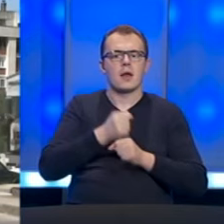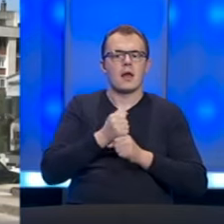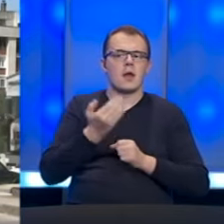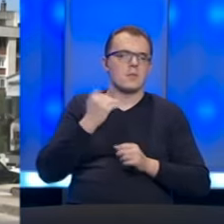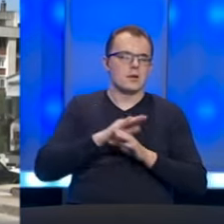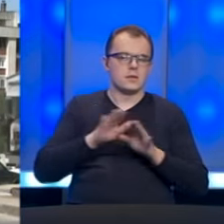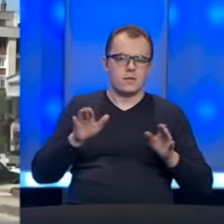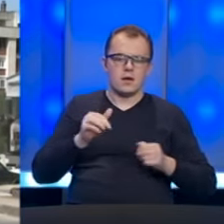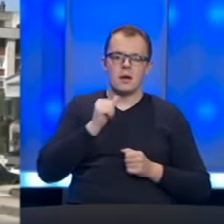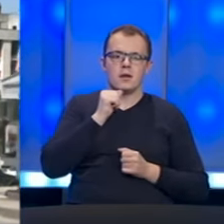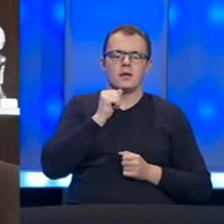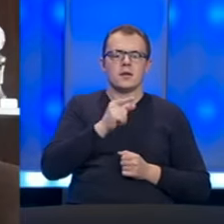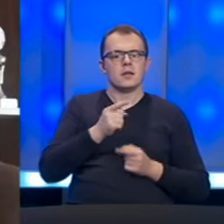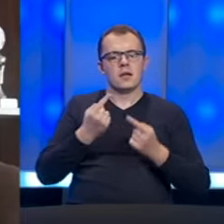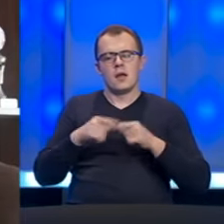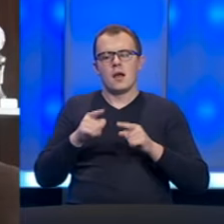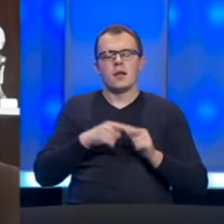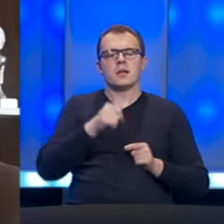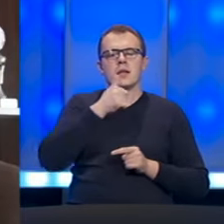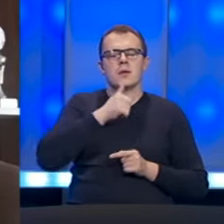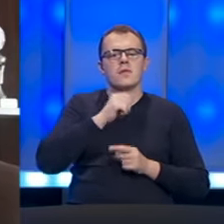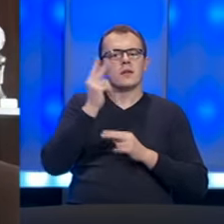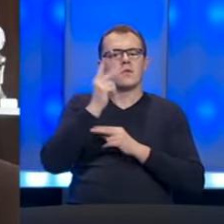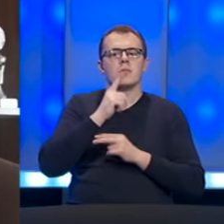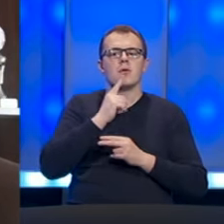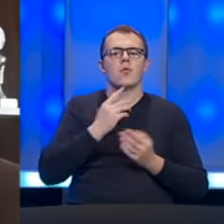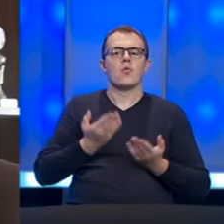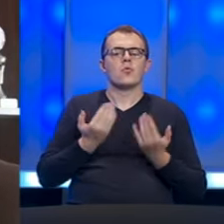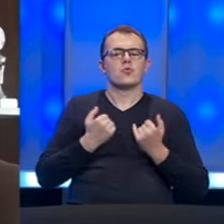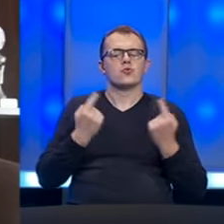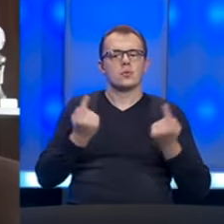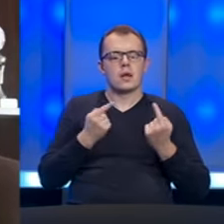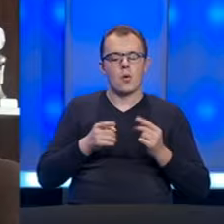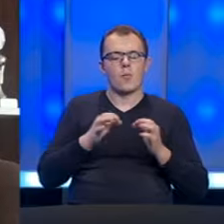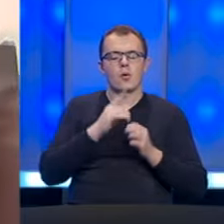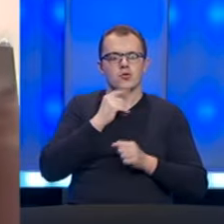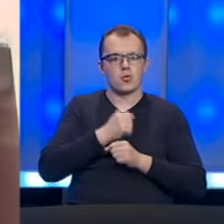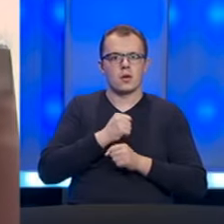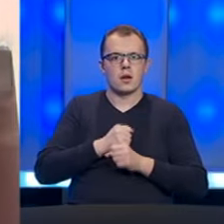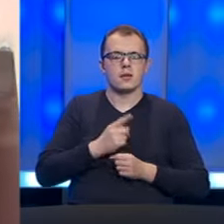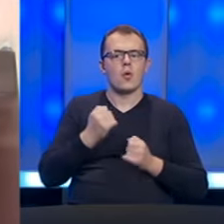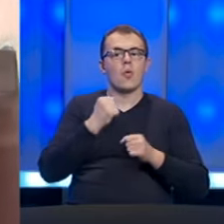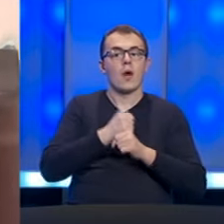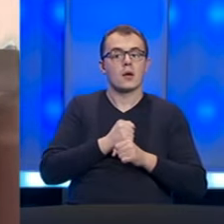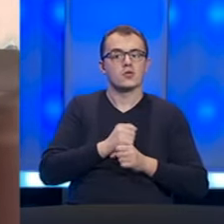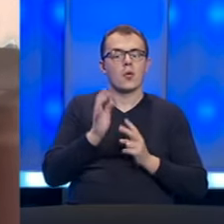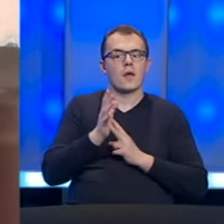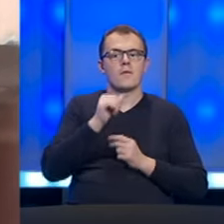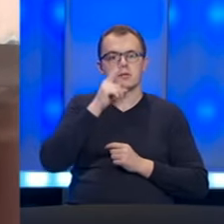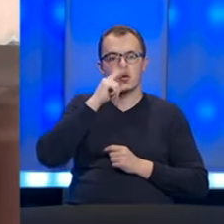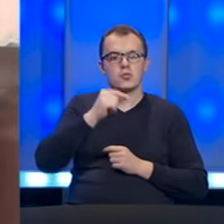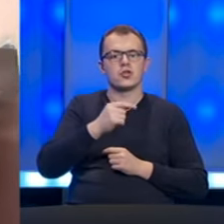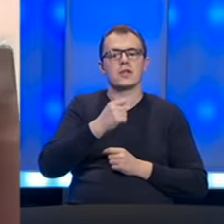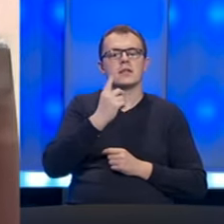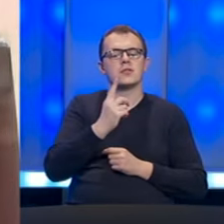svega tih raznih privrednih subjekata koji su trenutno u Bileći koji rade. U gradsku Nevesinju i opštini